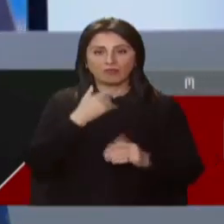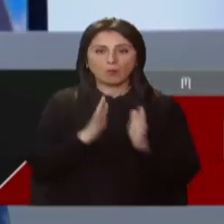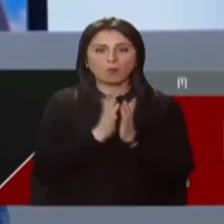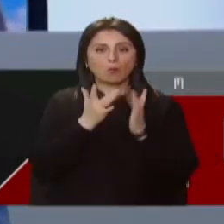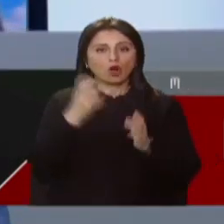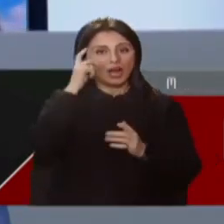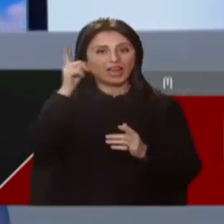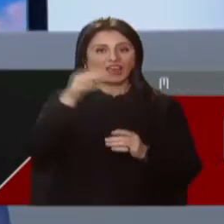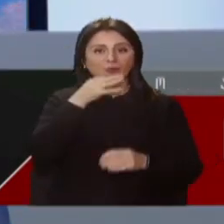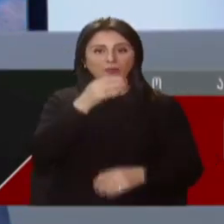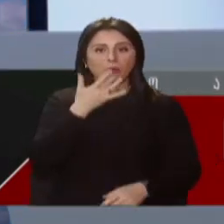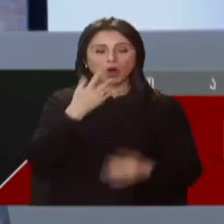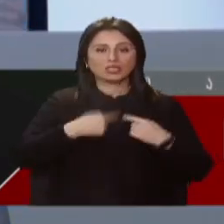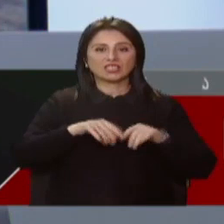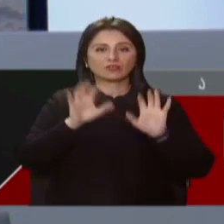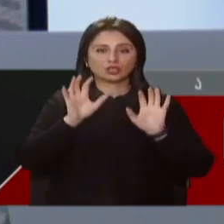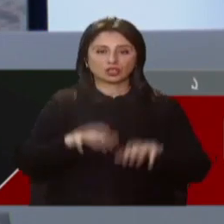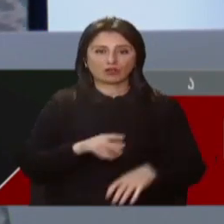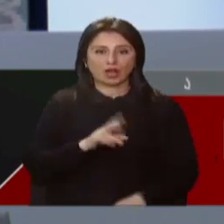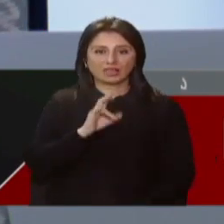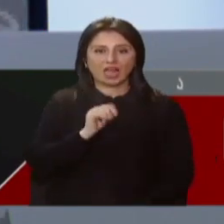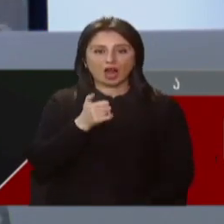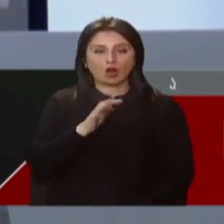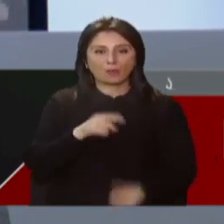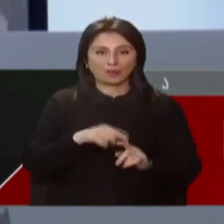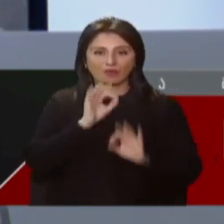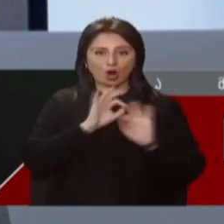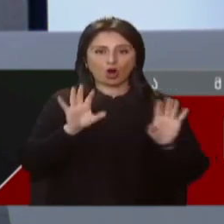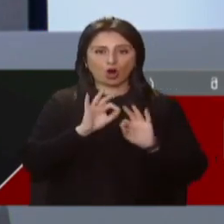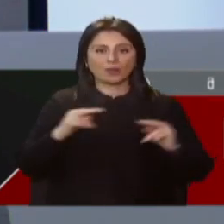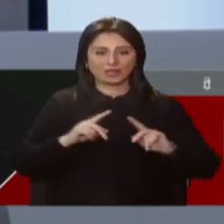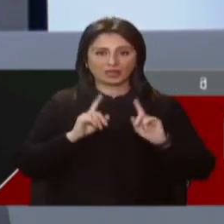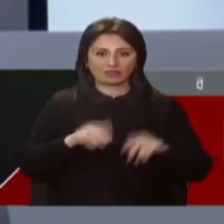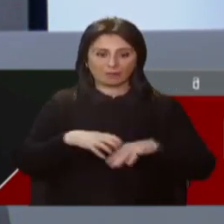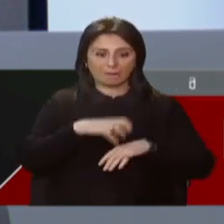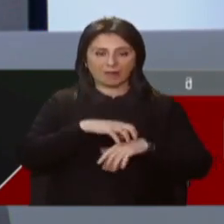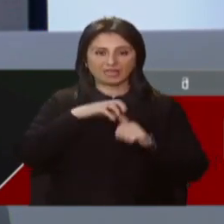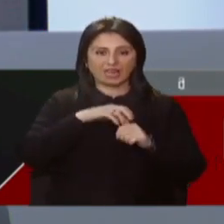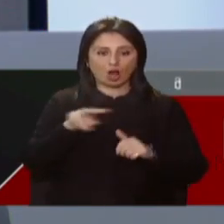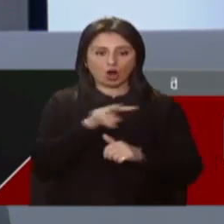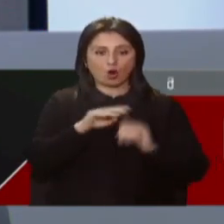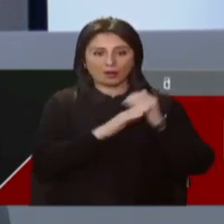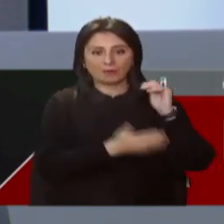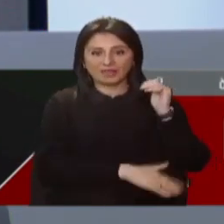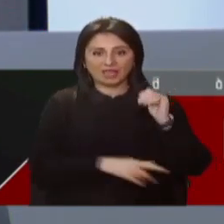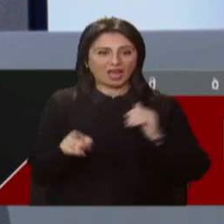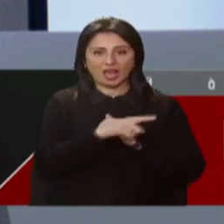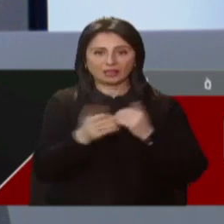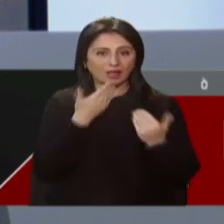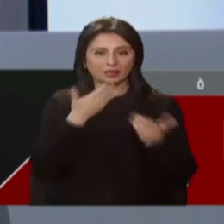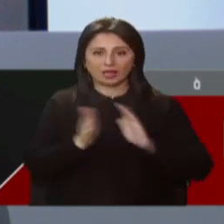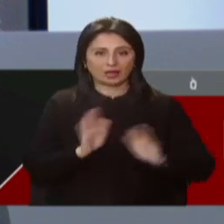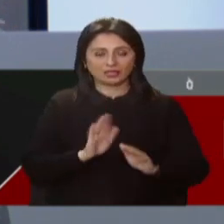მოთხოვნას კიევიდან პასუხობს პოლიცსაბჭოს თავმჯდომარე კობანაყოფია, რომლის კომენტარმა დაადასტურა, რომ პარტიის ლიდერთა ორი ფრთა ერთმანეთს აღარ